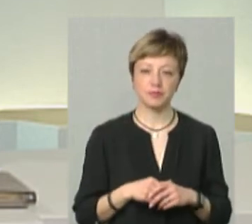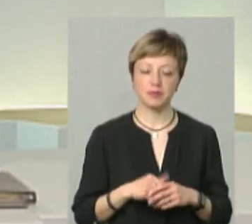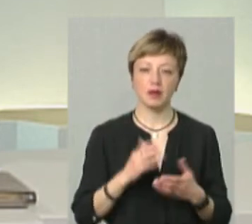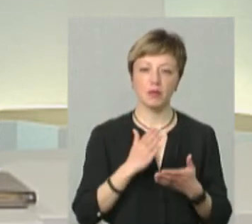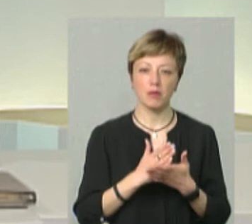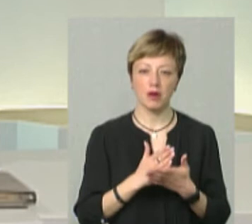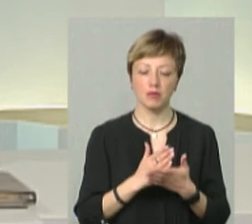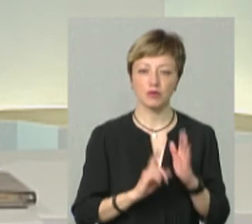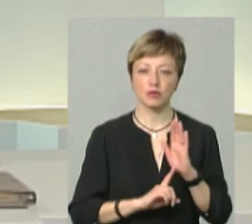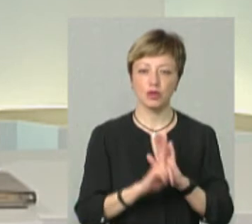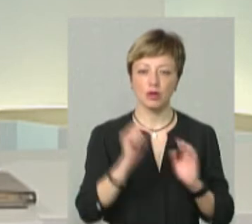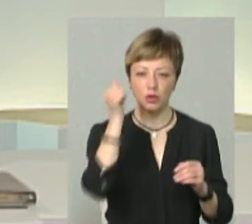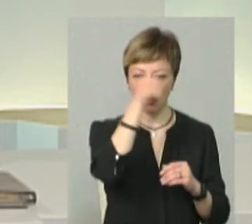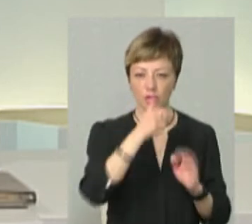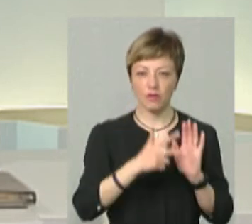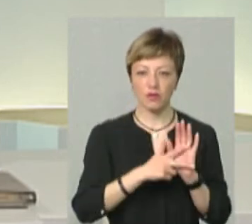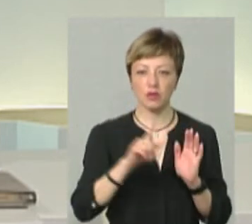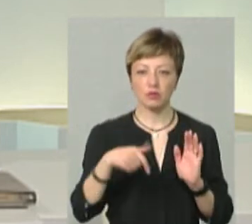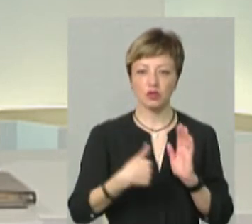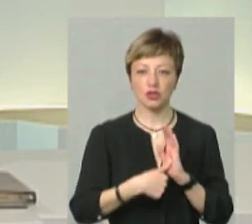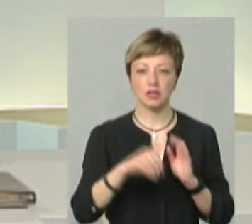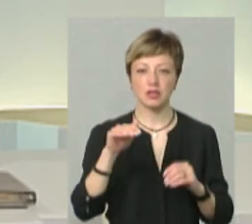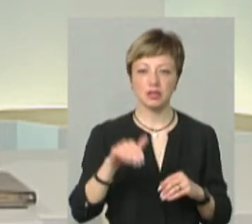Маємо з початку року 8,6 тисяч